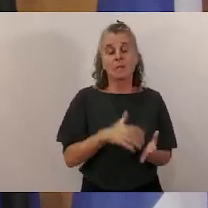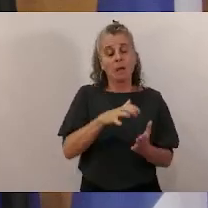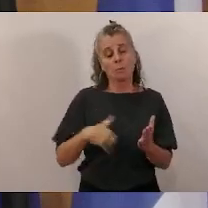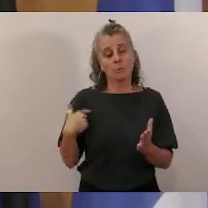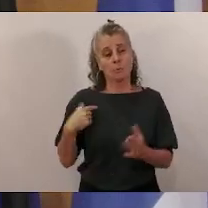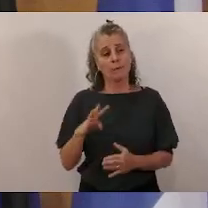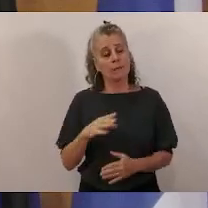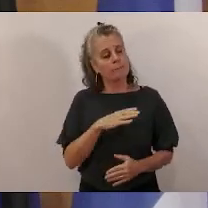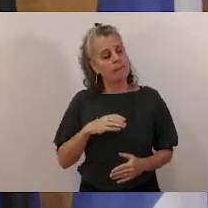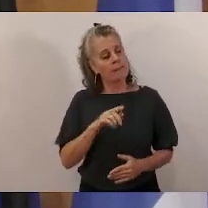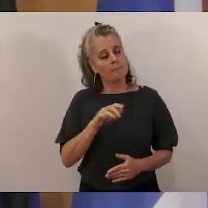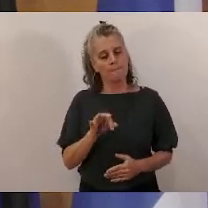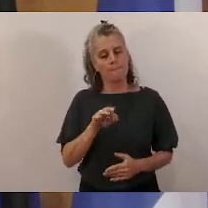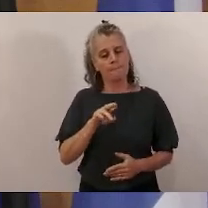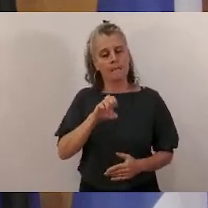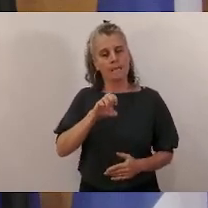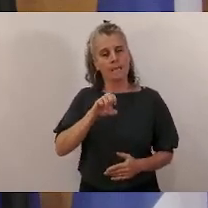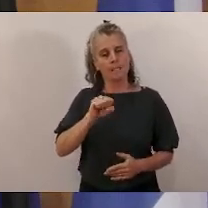Fréchel.